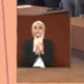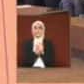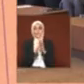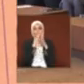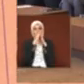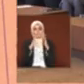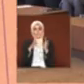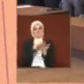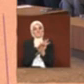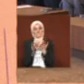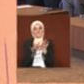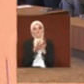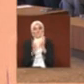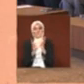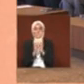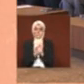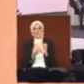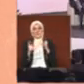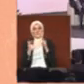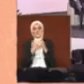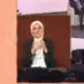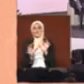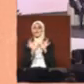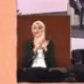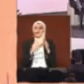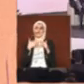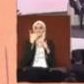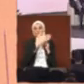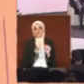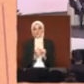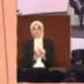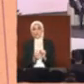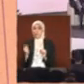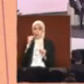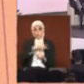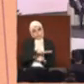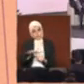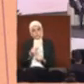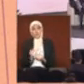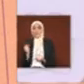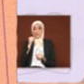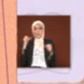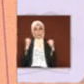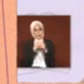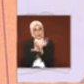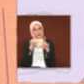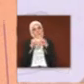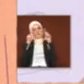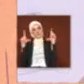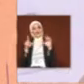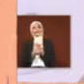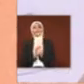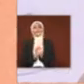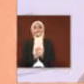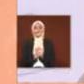لجنه الاسره والتماسك المجتمعي اللي جنبي كلها اللي هي بتمس المواطن المصري من اول ما يفتح عينه